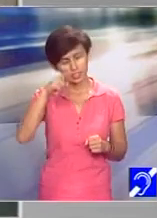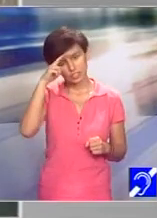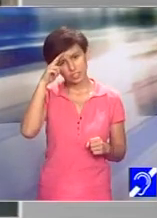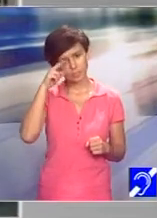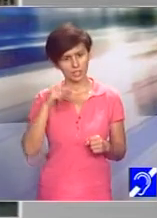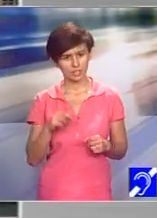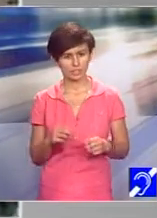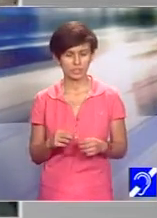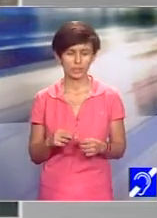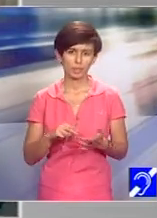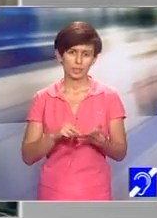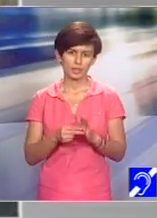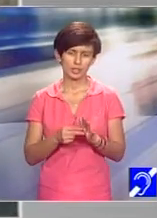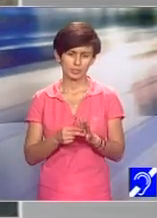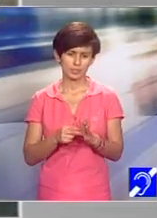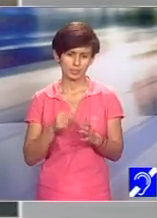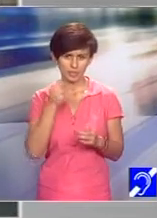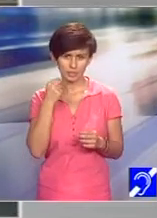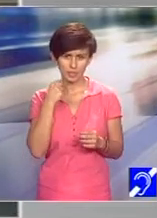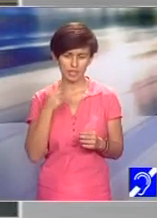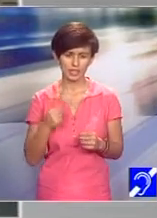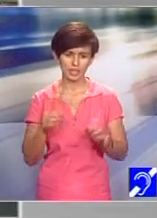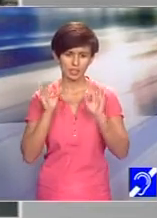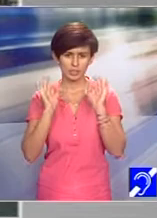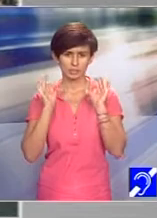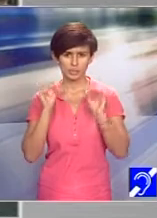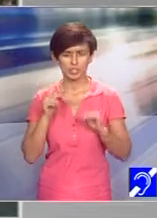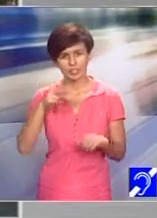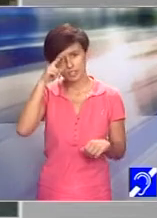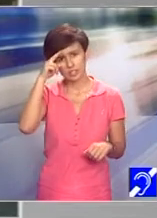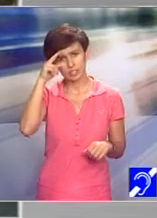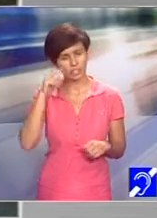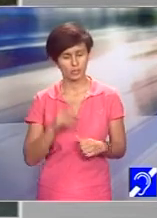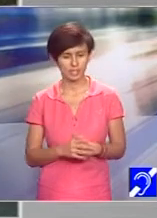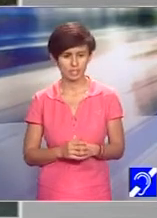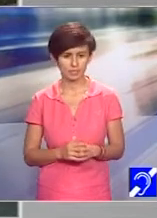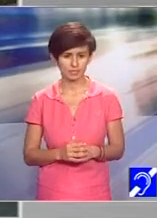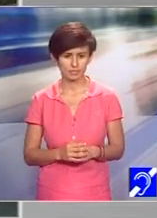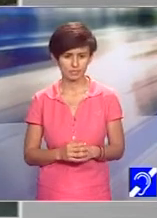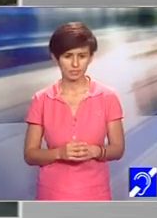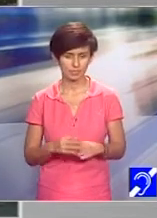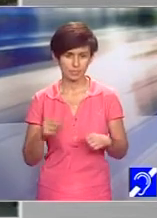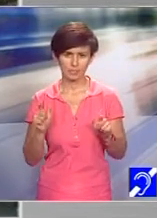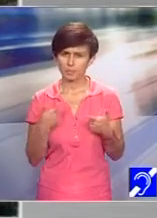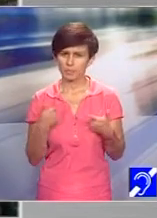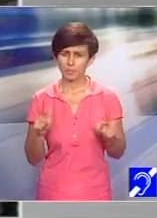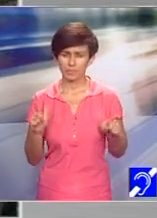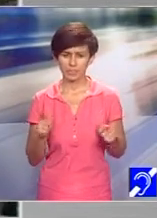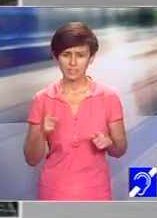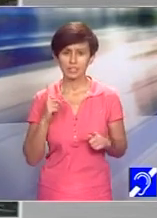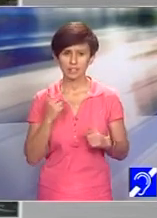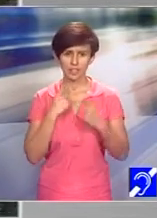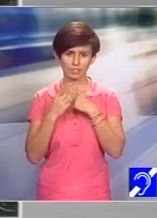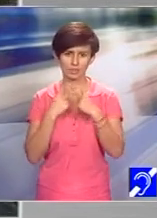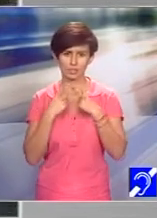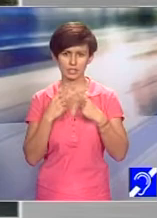produse alimentare aduse special din Germania sau gătite aici de bucătari nemți. Ne vom distra nemțește, dar vom povesti și